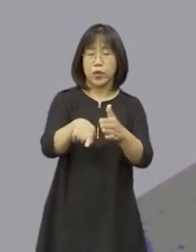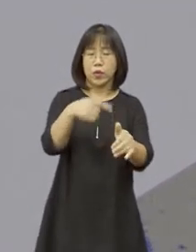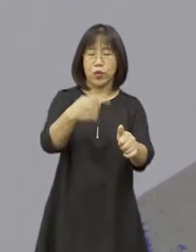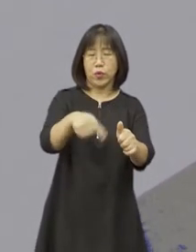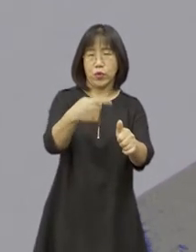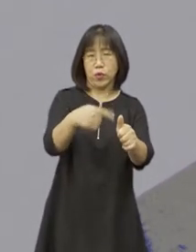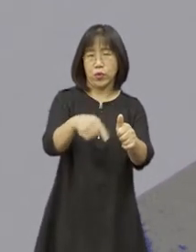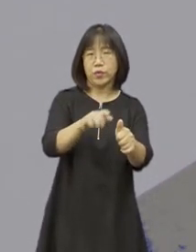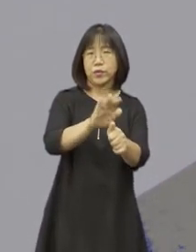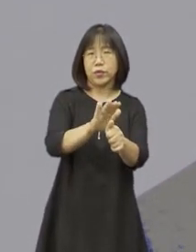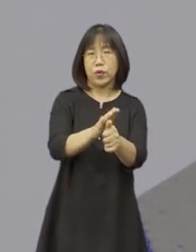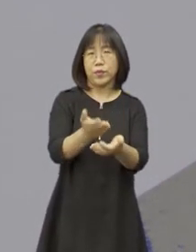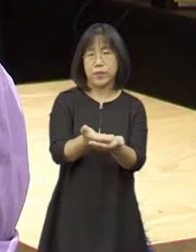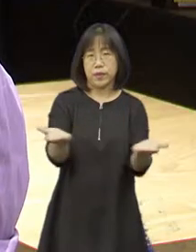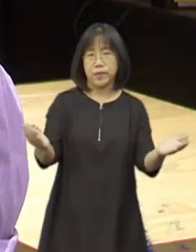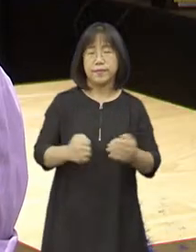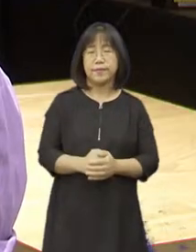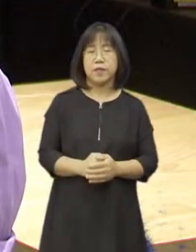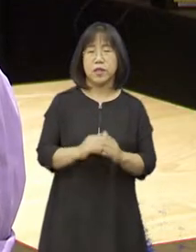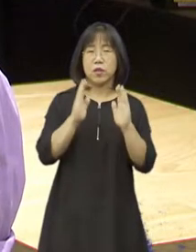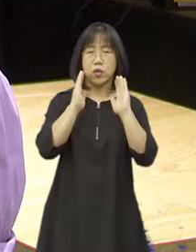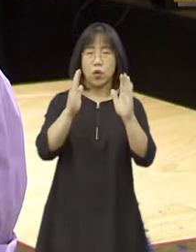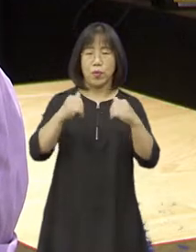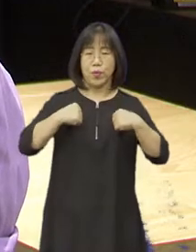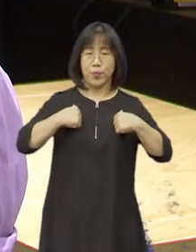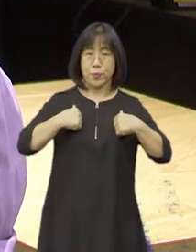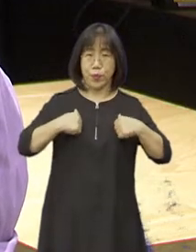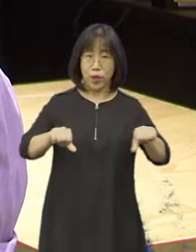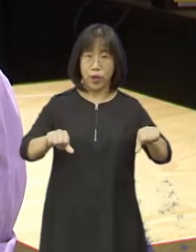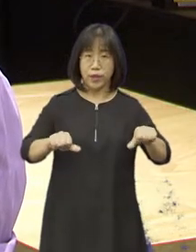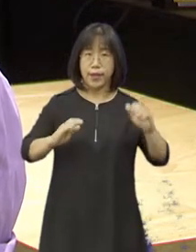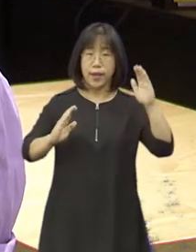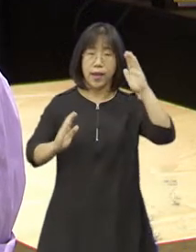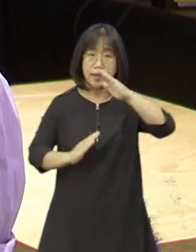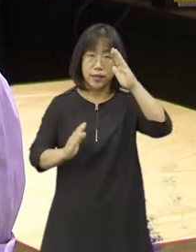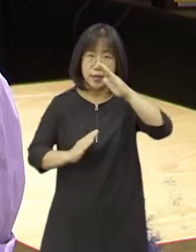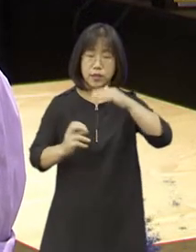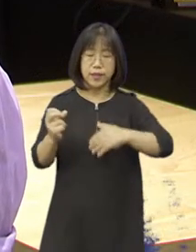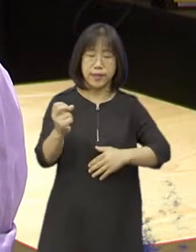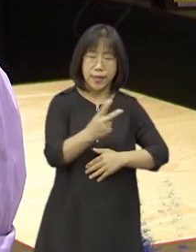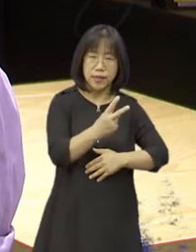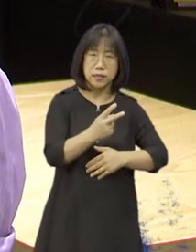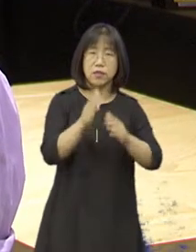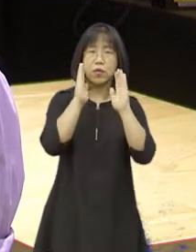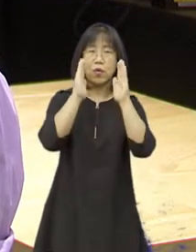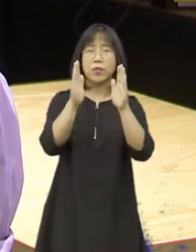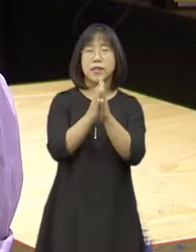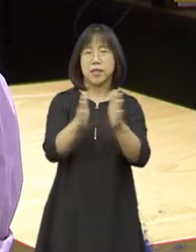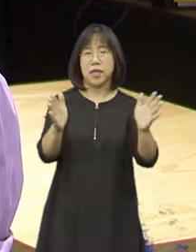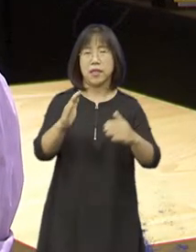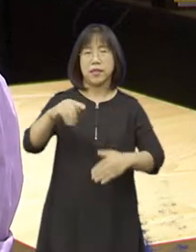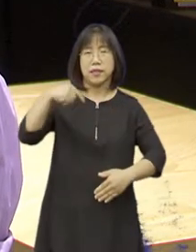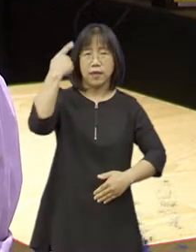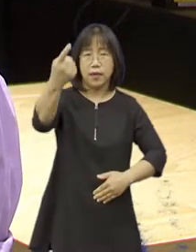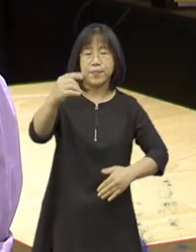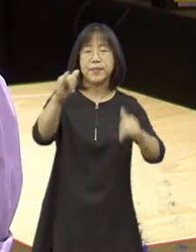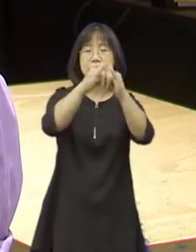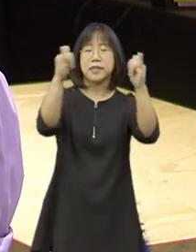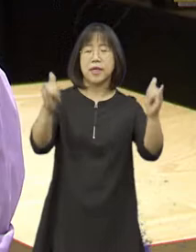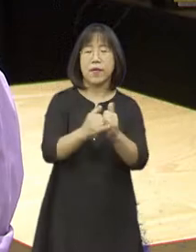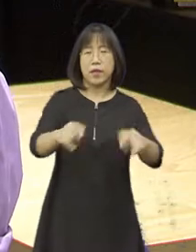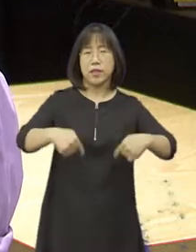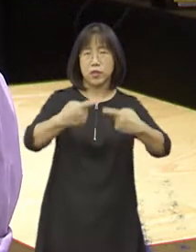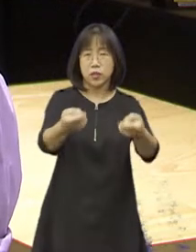펼칩니다. 학업을 중단한 청소년들이 학업을 다시 시작하고 그 이후 사회 진출까지 돕기